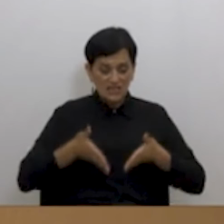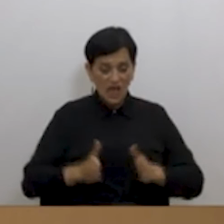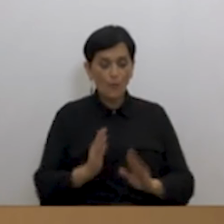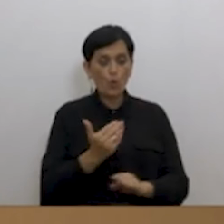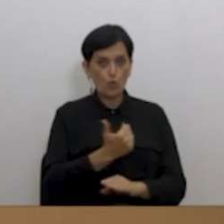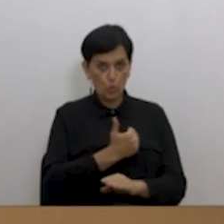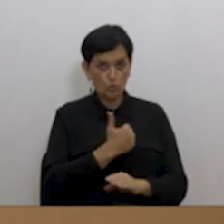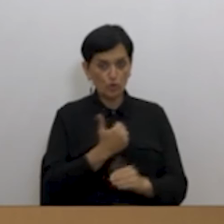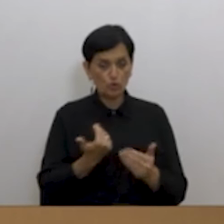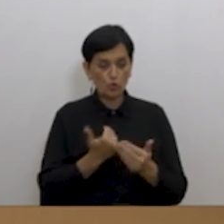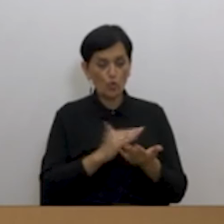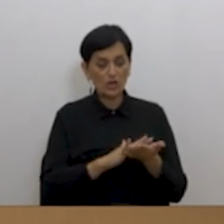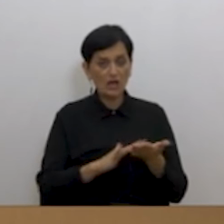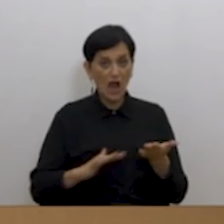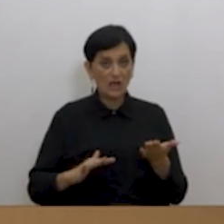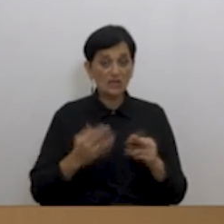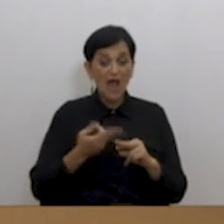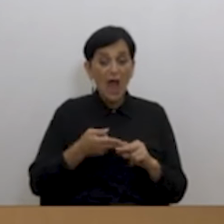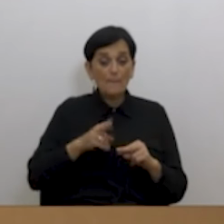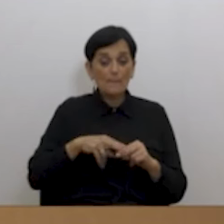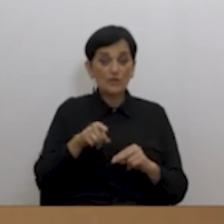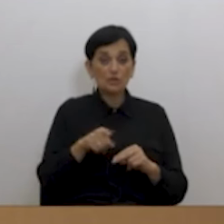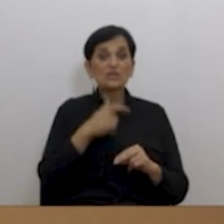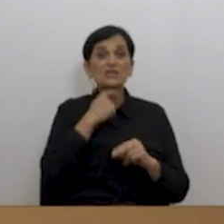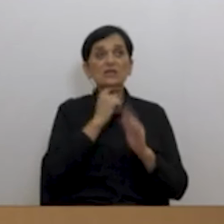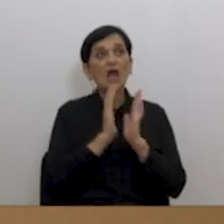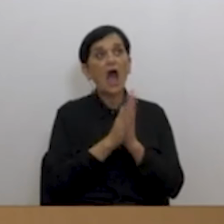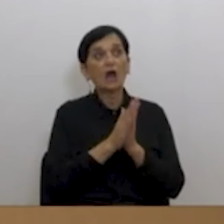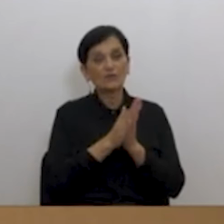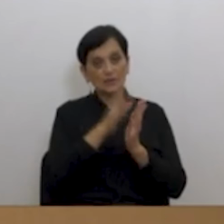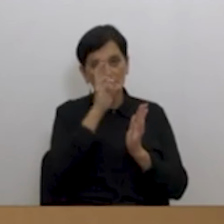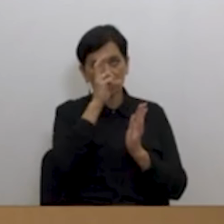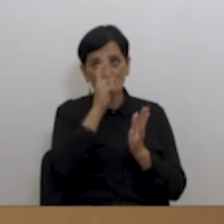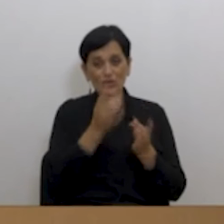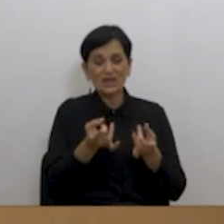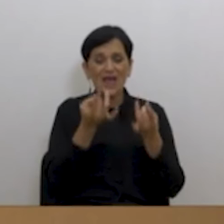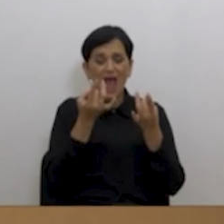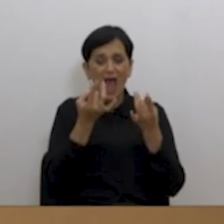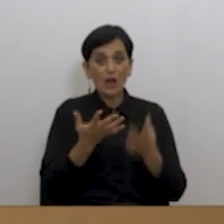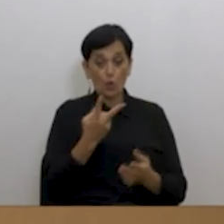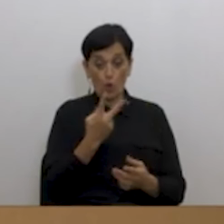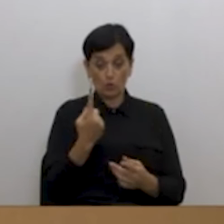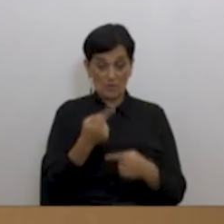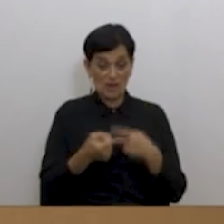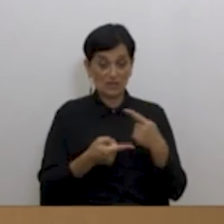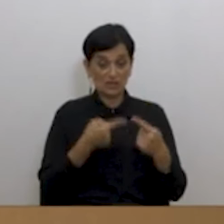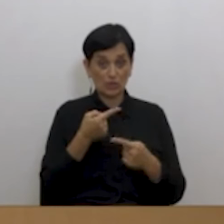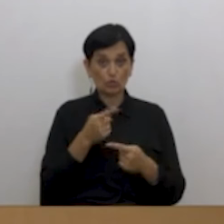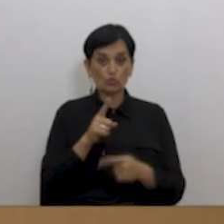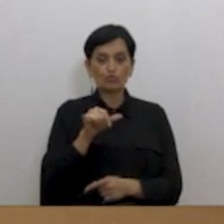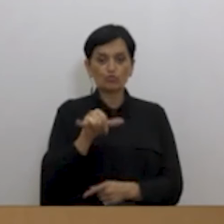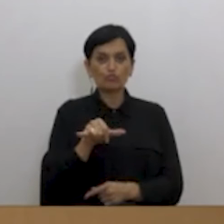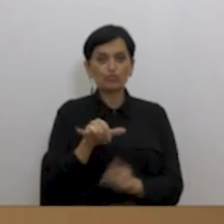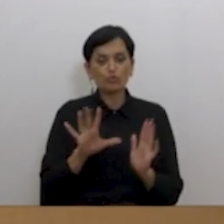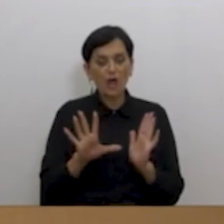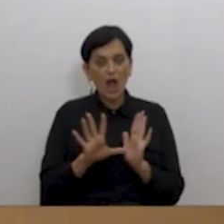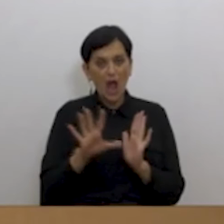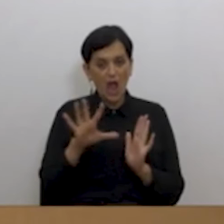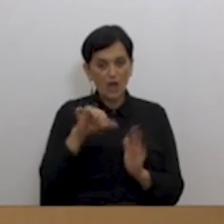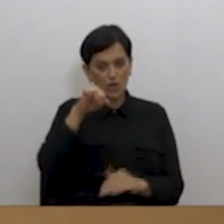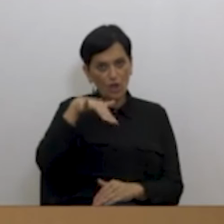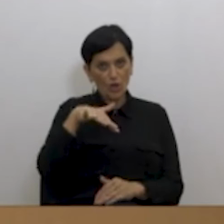ცხოვრების გაგრძელება და ამისთვის ეხვეწონ სახელმწიფოს, რომ ელემენტარული 21 საუკუნეში ქონდეთ ელექტროენერგია